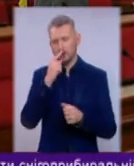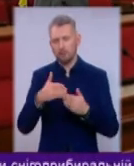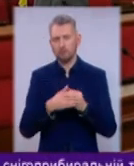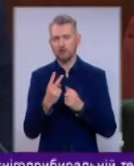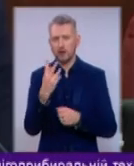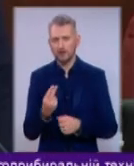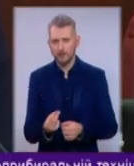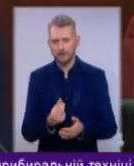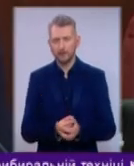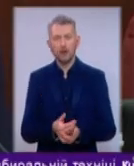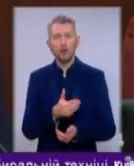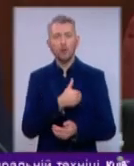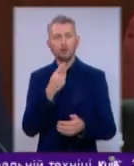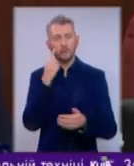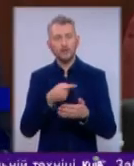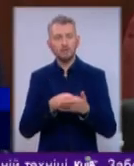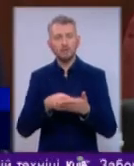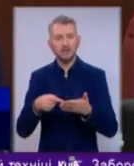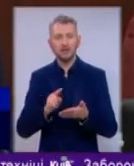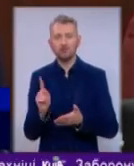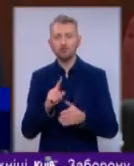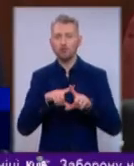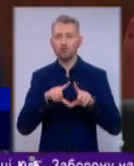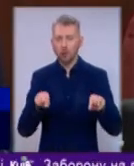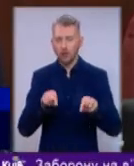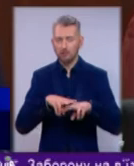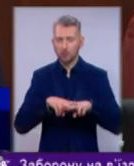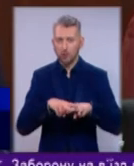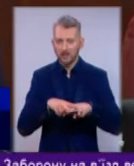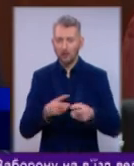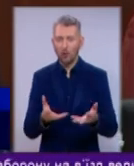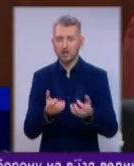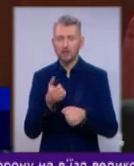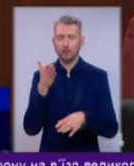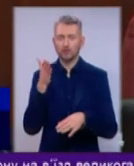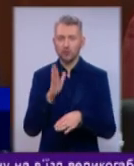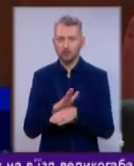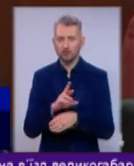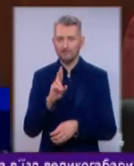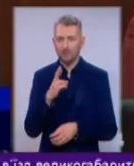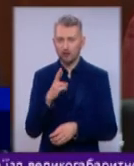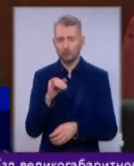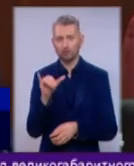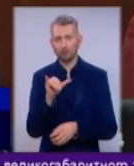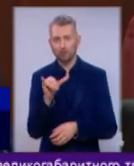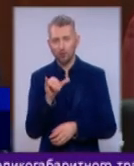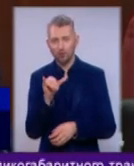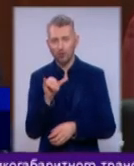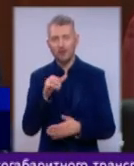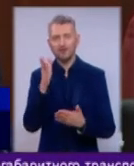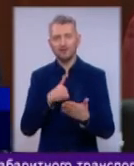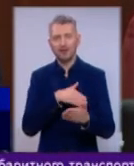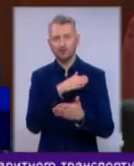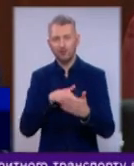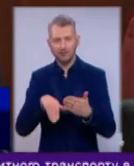2 дні. Хочу відмітити, що школи столиці отримали розпорядження в п'ятницю і суботу